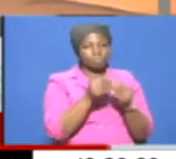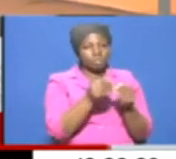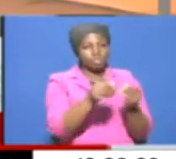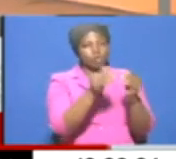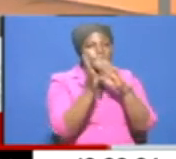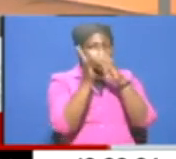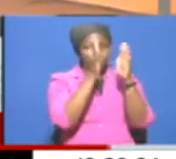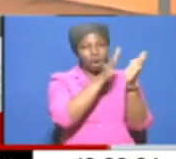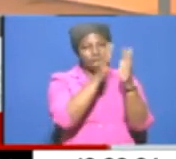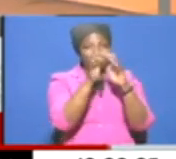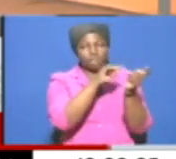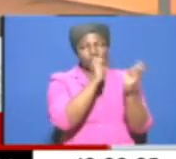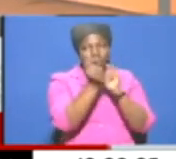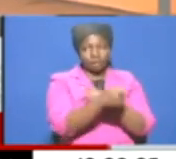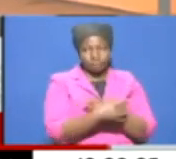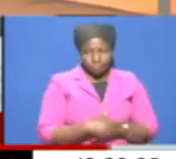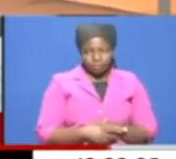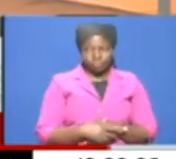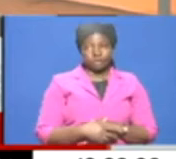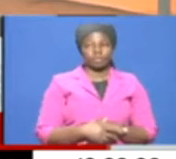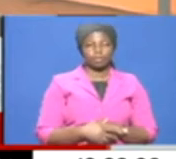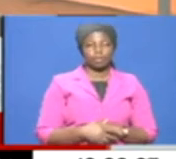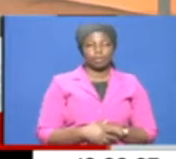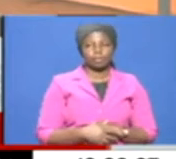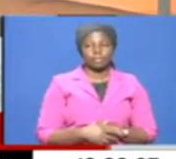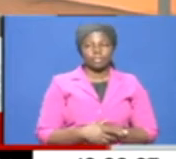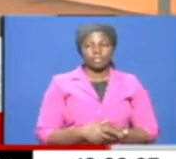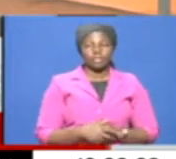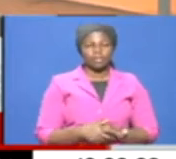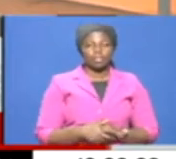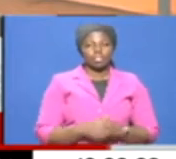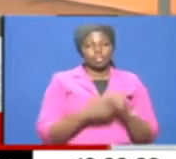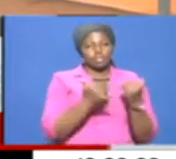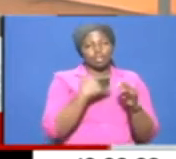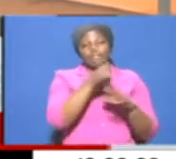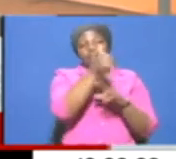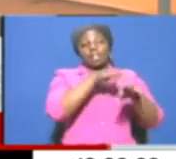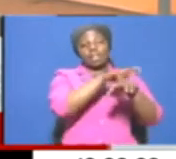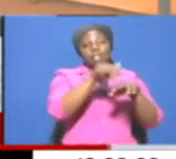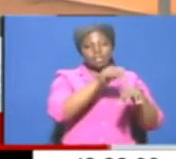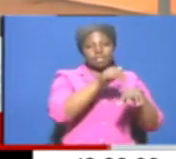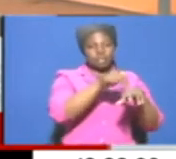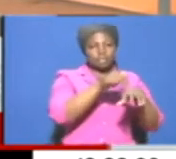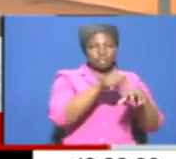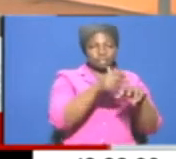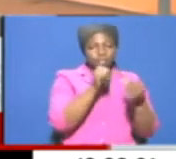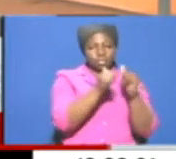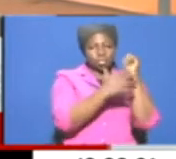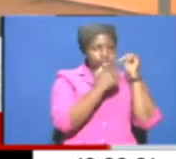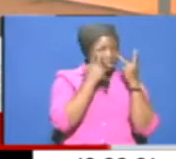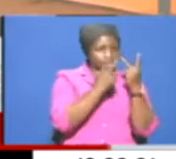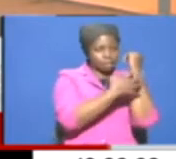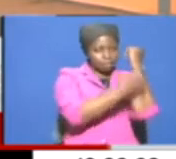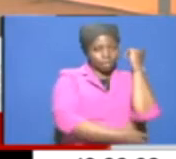mabadiliko ya tabia nchi, ile climate change. Kuna mataifa ambayo yanaonekana kuwa maskini na